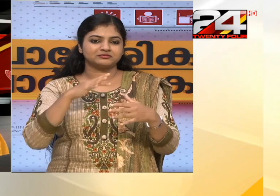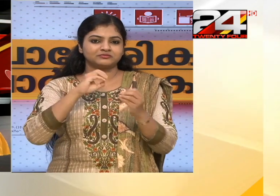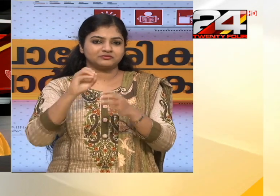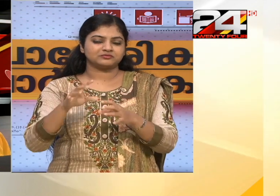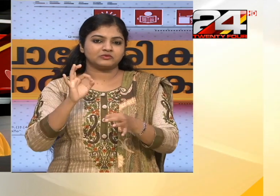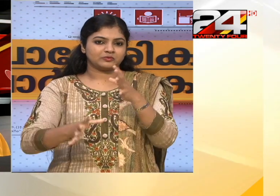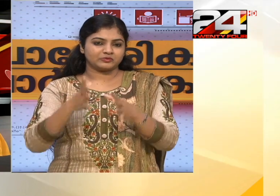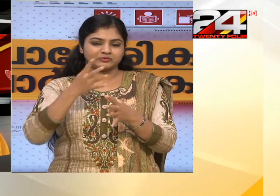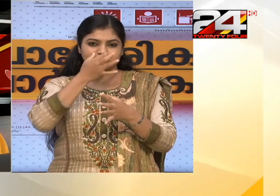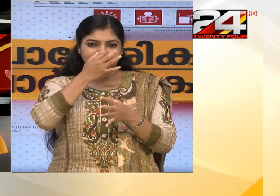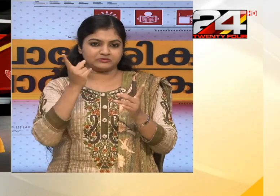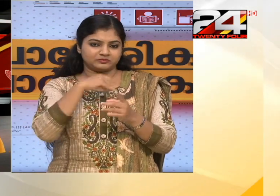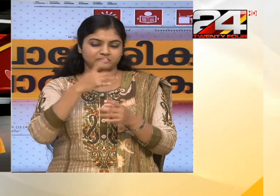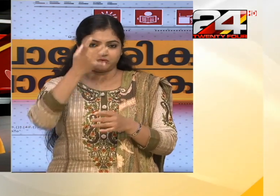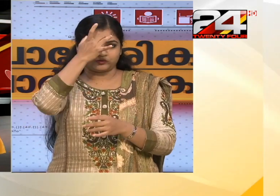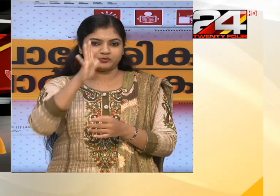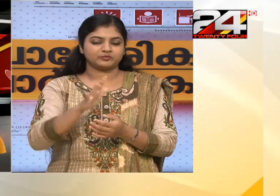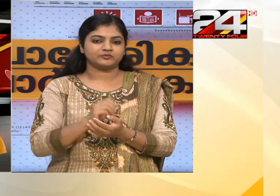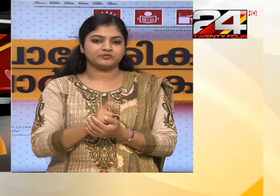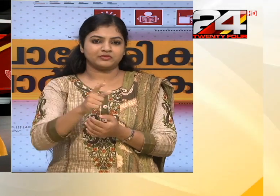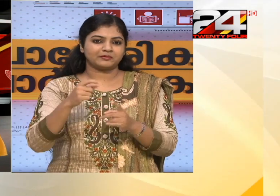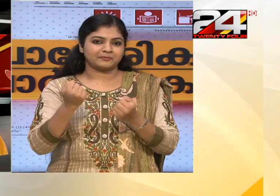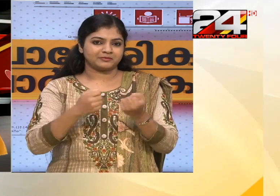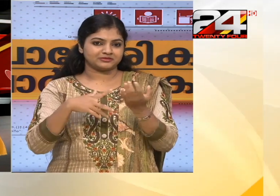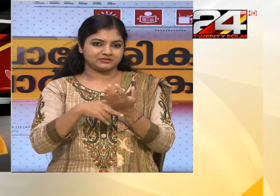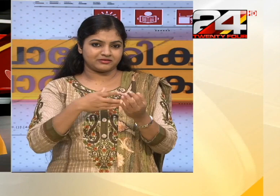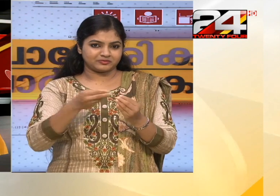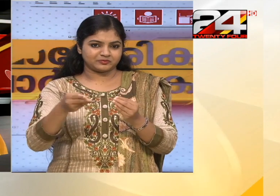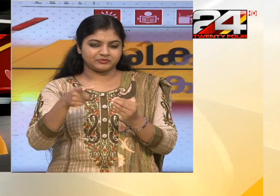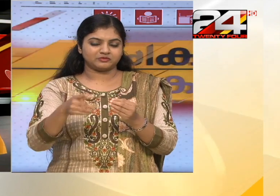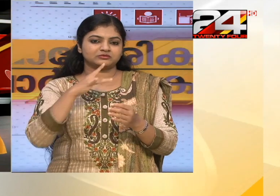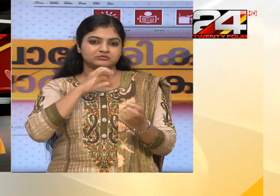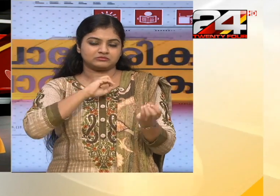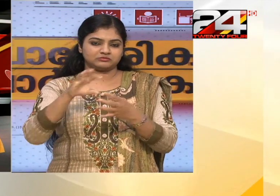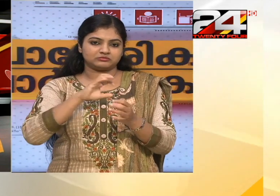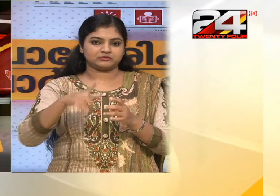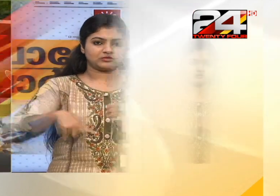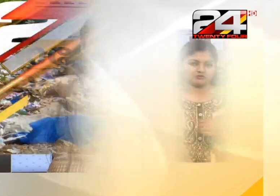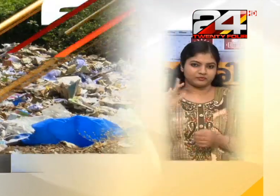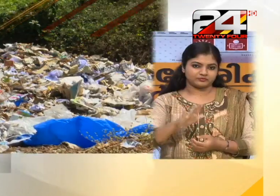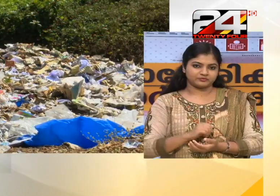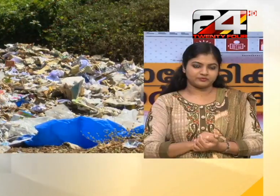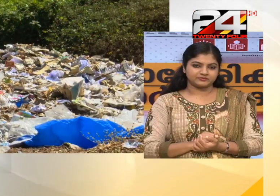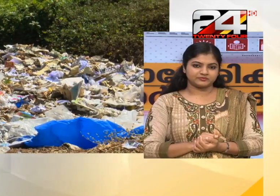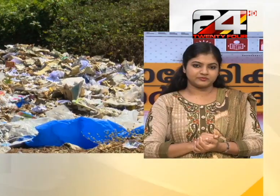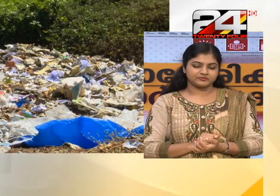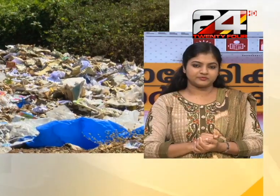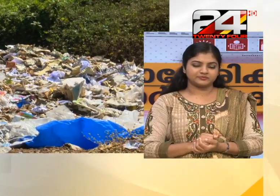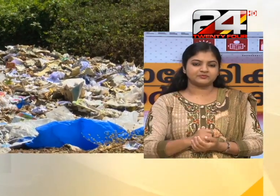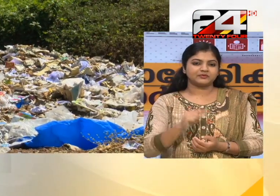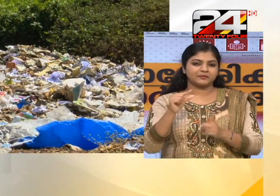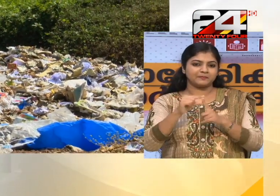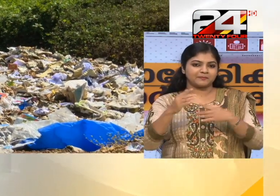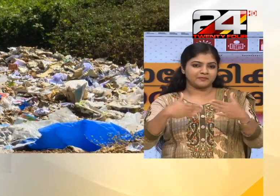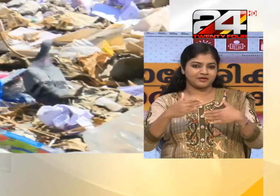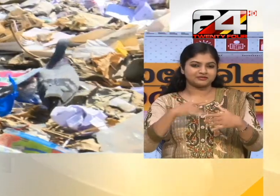കത്തിക്കുന്നതായും പരാതി ഉയർന്നിട്ടുണ്ട്. ബസ് സ്റ്റാൻഡിന് പിന്നിലുള്ള സ്ഥലത്താണ് മാലിന്യങ്ങൾ കൊണ്ടുവന്ന് തള്ളുന്നത്. പ്ലാസ്റ്റിക് മാലിന്യങ്ങൾ